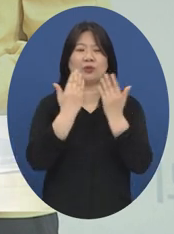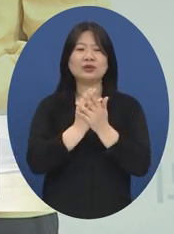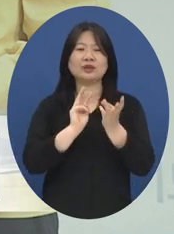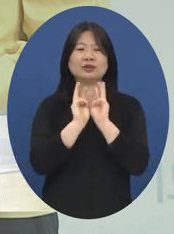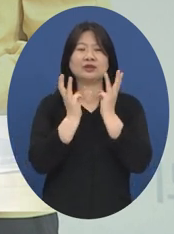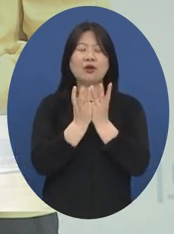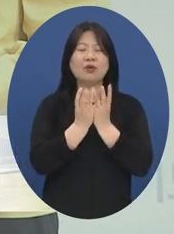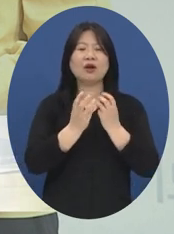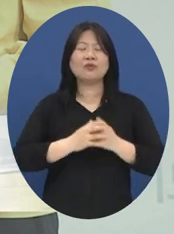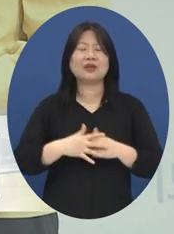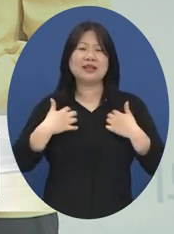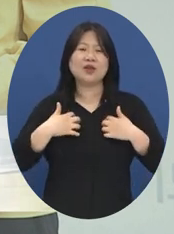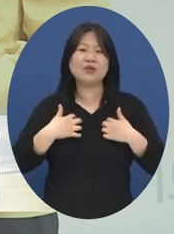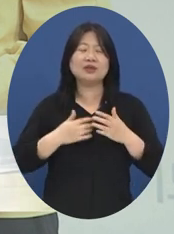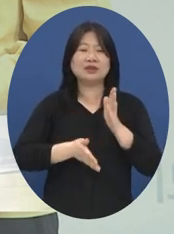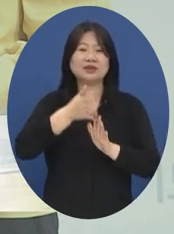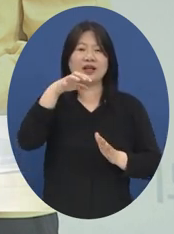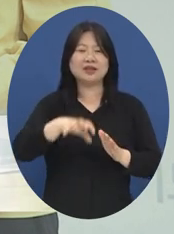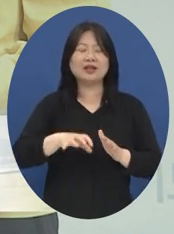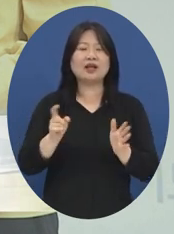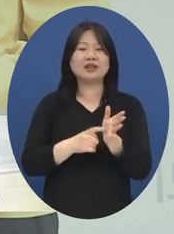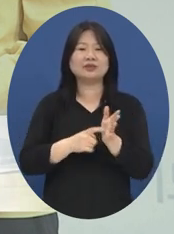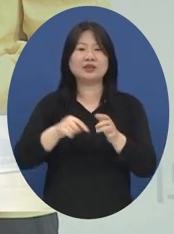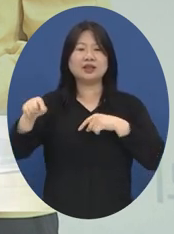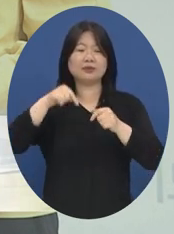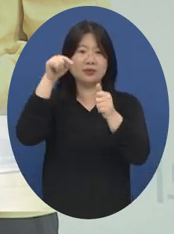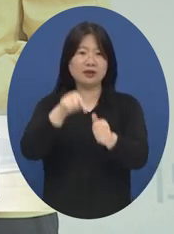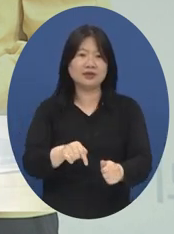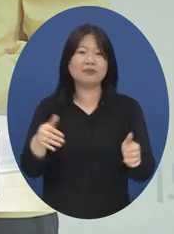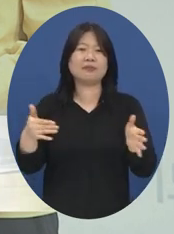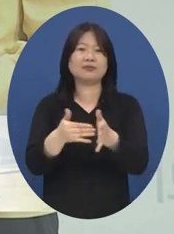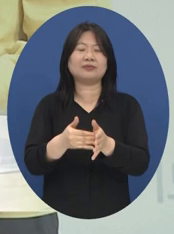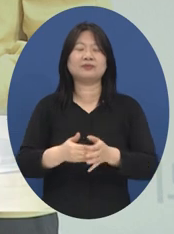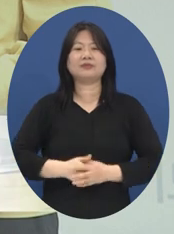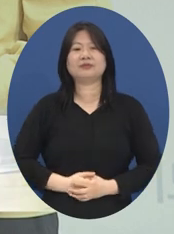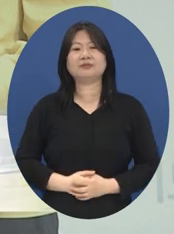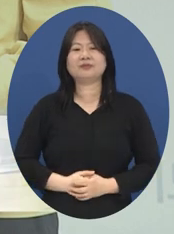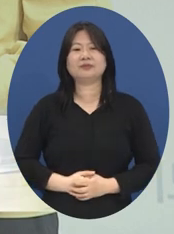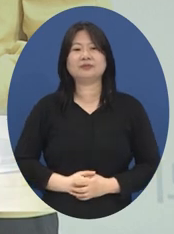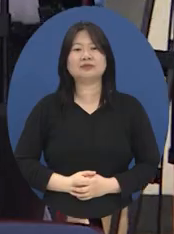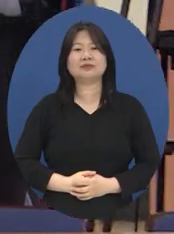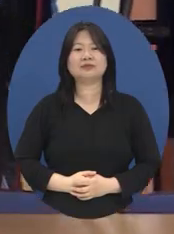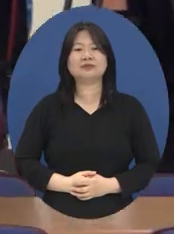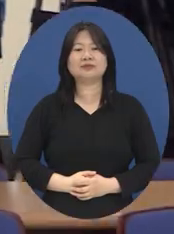등 유흥시설에도 긴급 행정명령을 내렸습니다. 자세한 소식 전해드립니다.